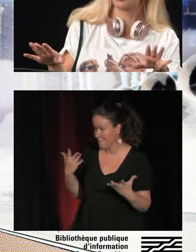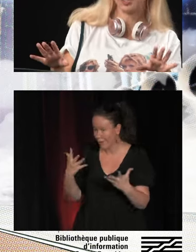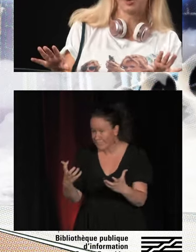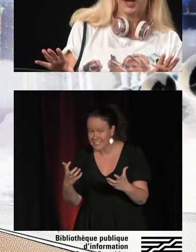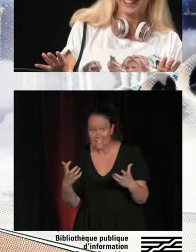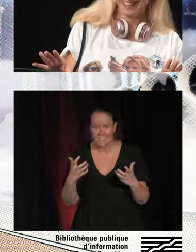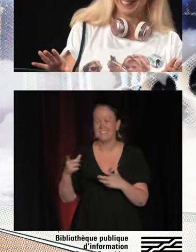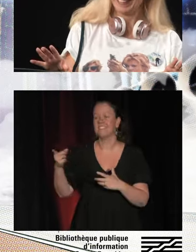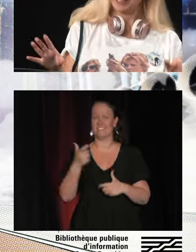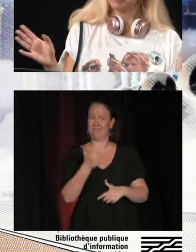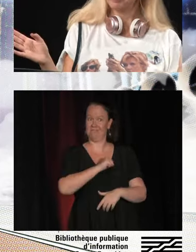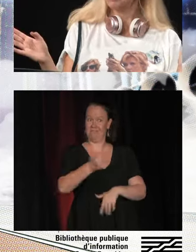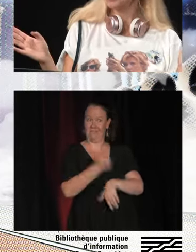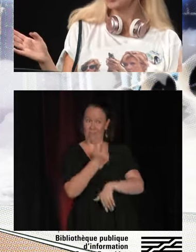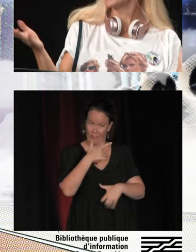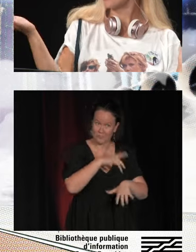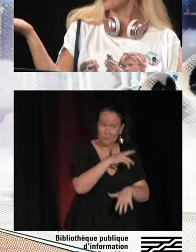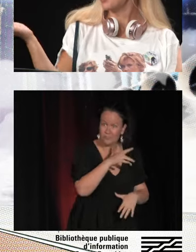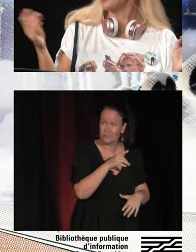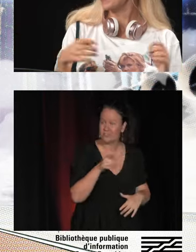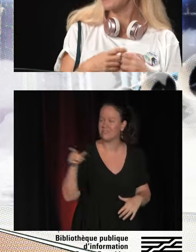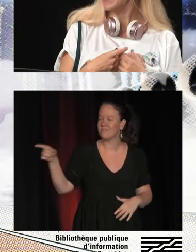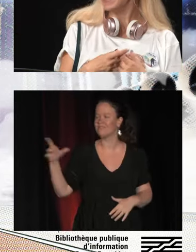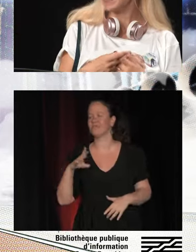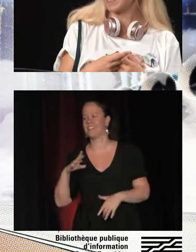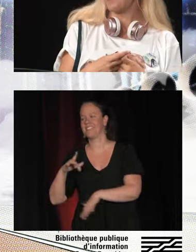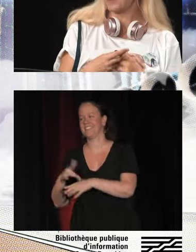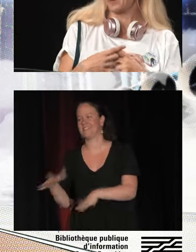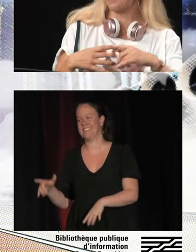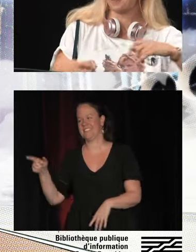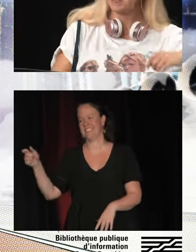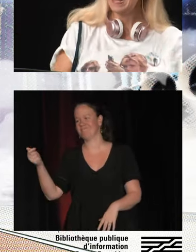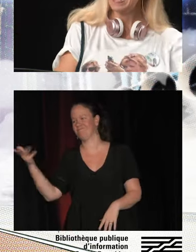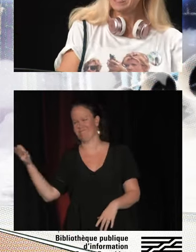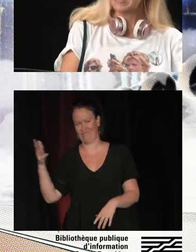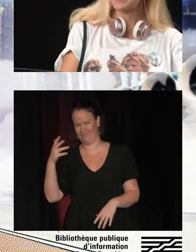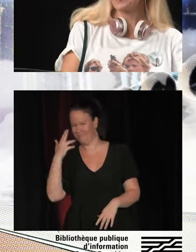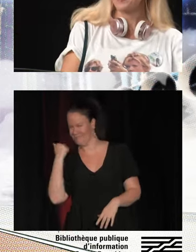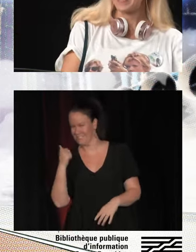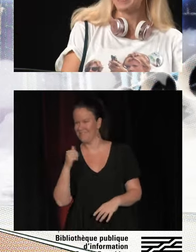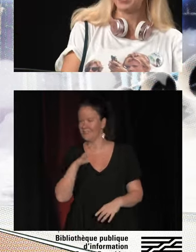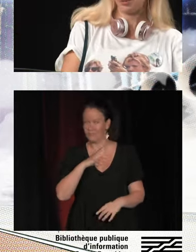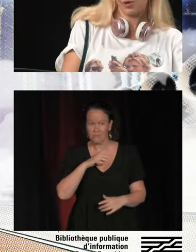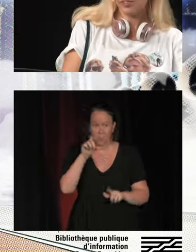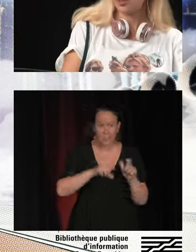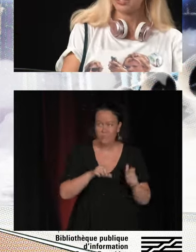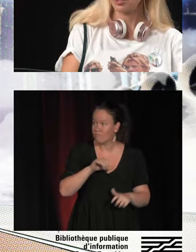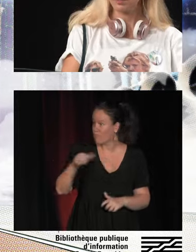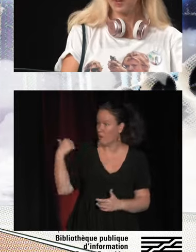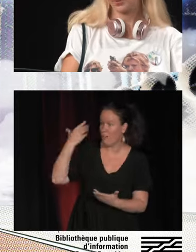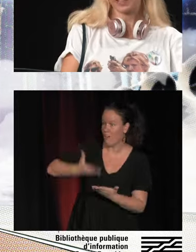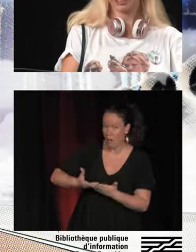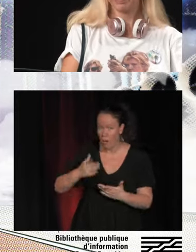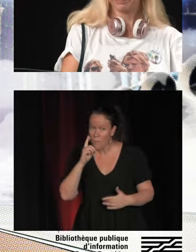Alors, du speedrun, d'abord. Il y en a qui en font déjà, donc ça va. C'est bon, ils relèvent la main. Est-ce qu'il y en a qui ont eu envie de tenter